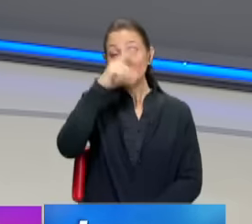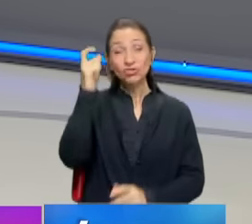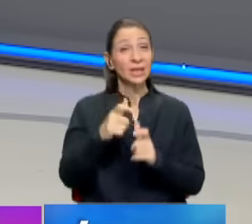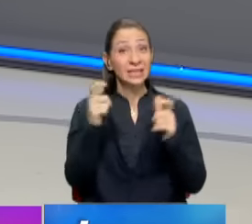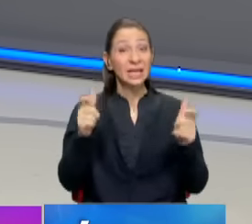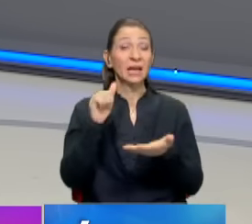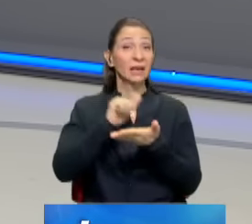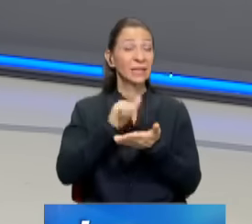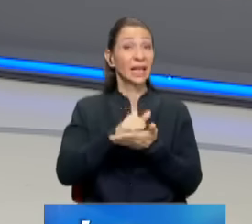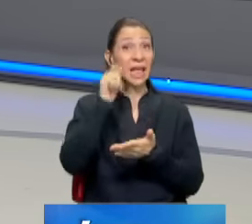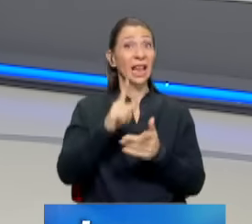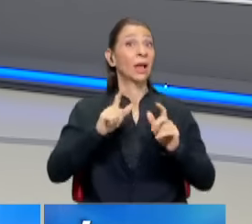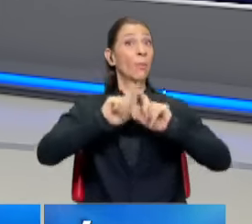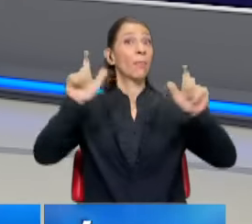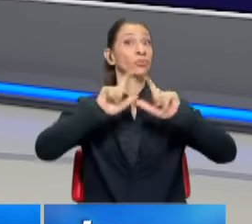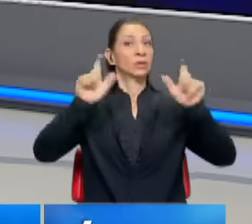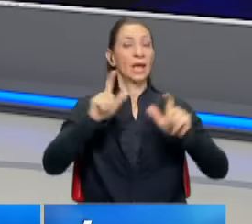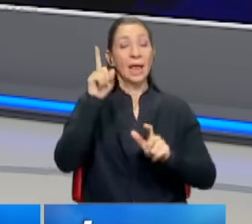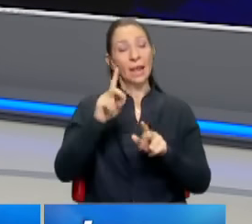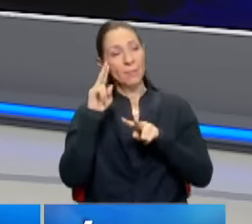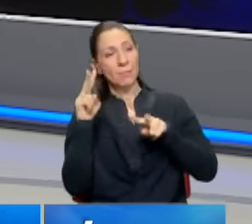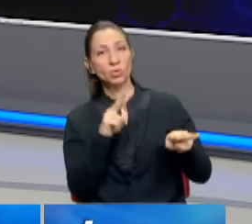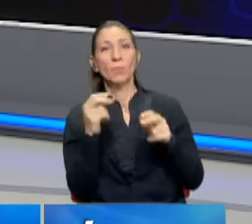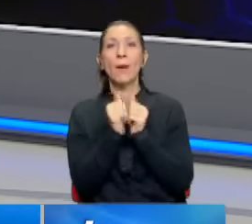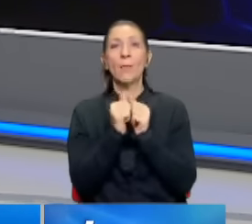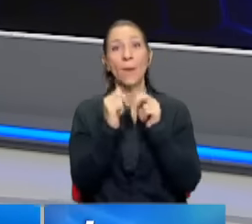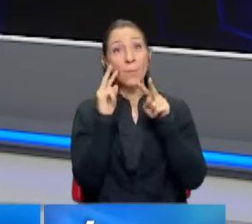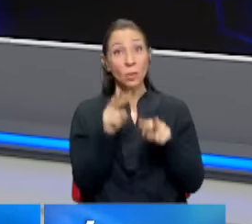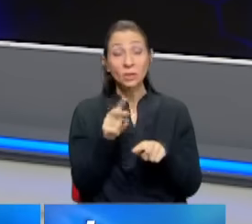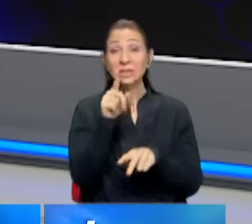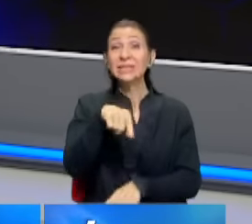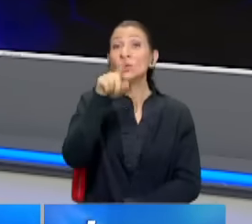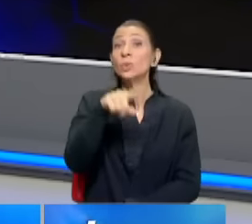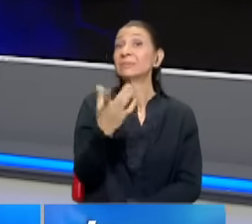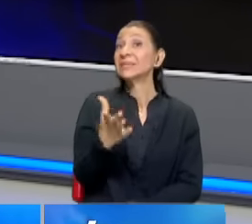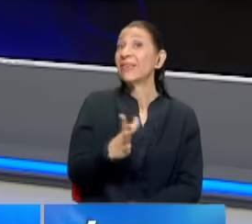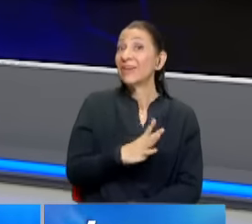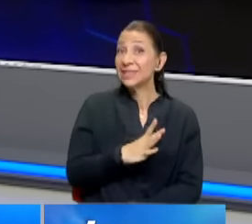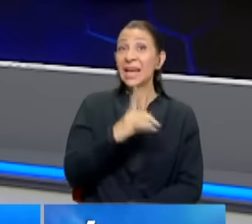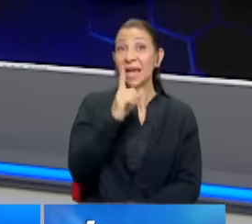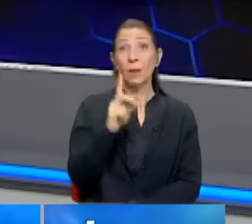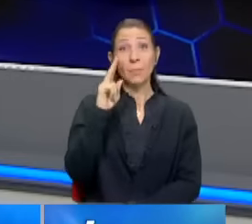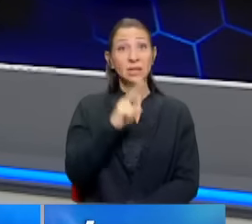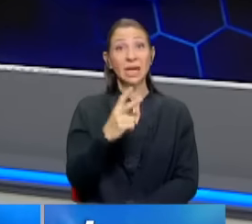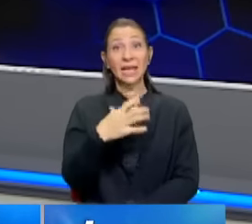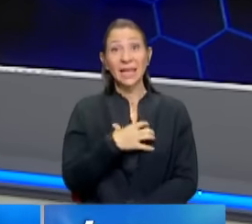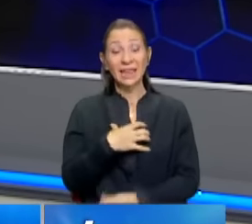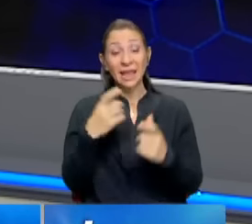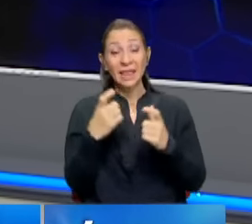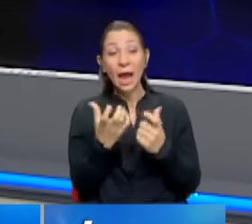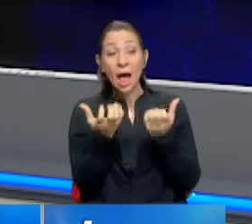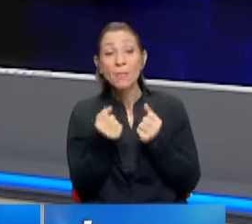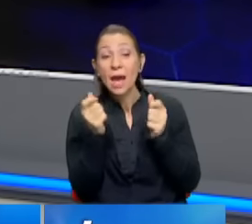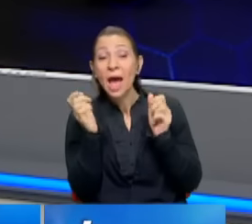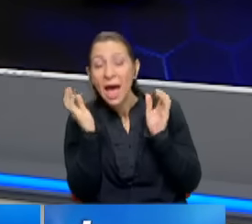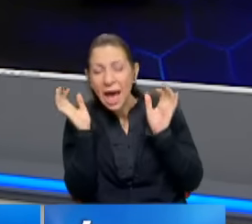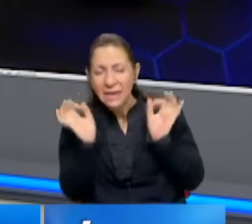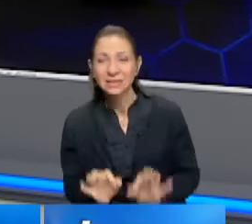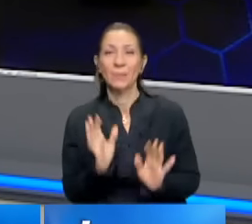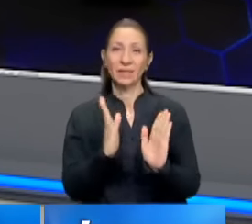gelişmelerine, gazetelerin ilk manşetlerine ilk bakışta birlikte bakıyoruz. Sizin gündeminizde ne varsa ilk bakışta da kendine yer bulmaya her zamanki